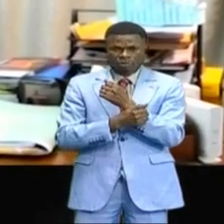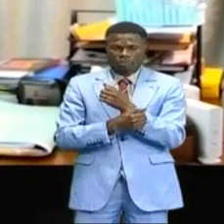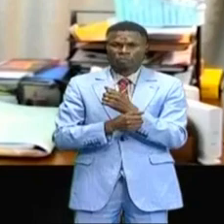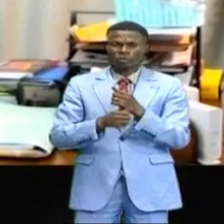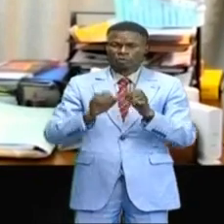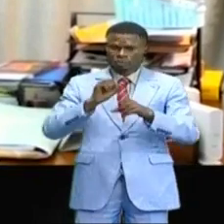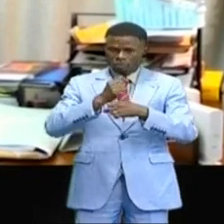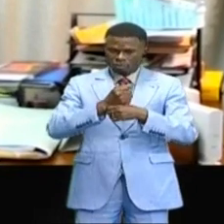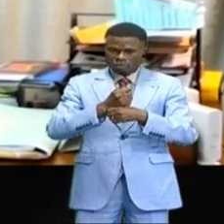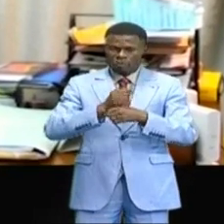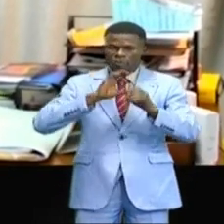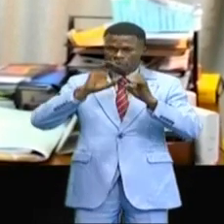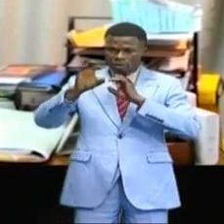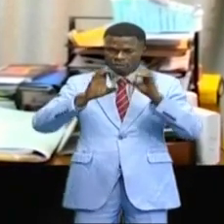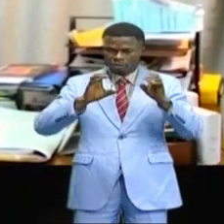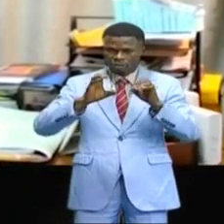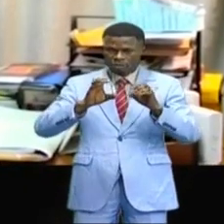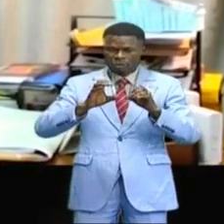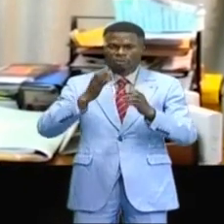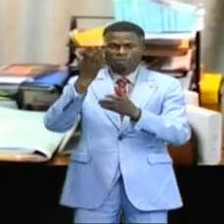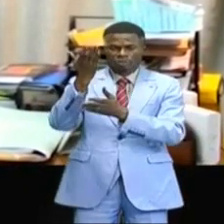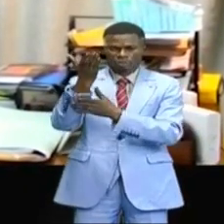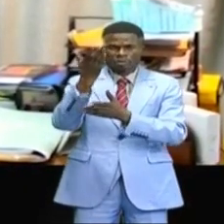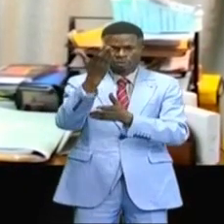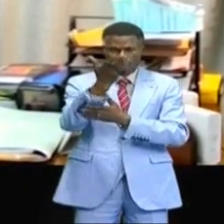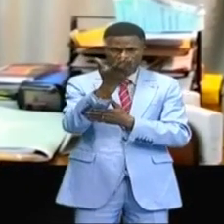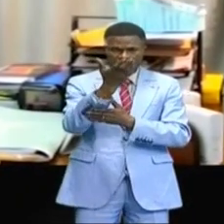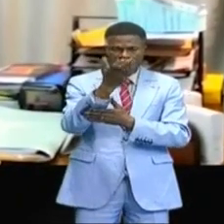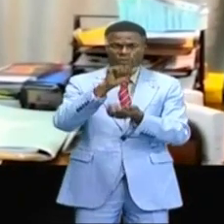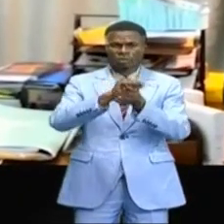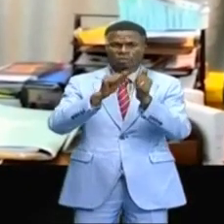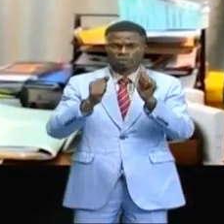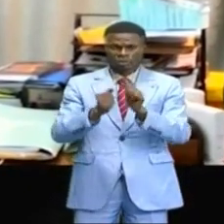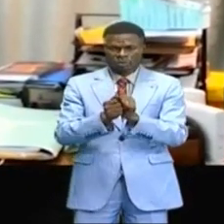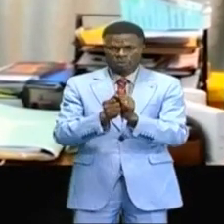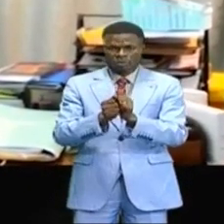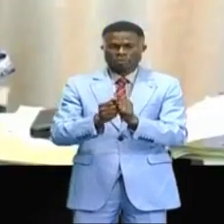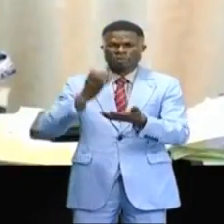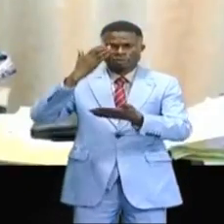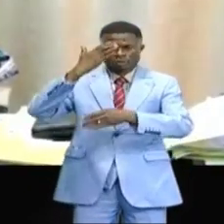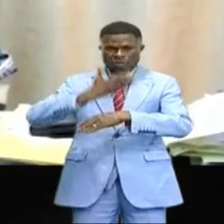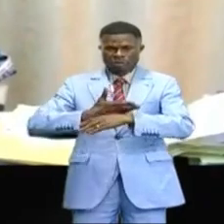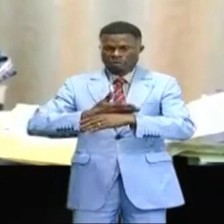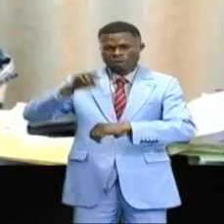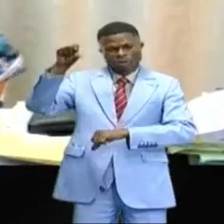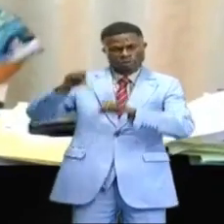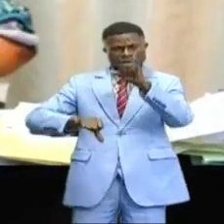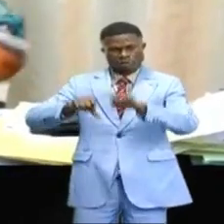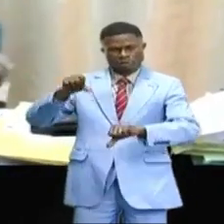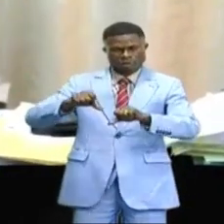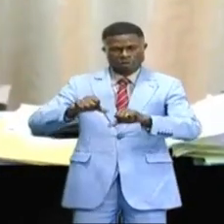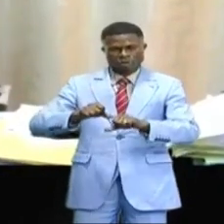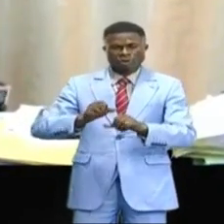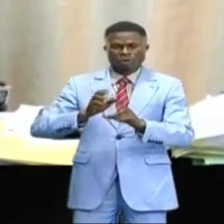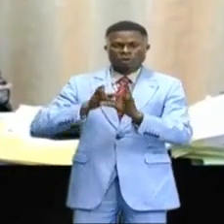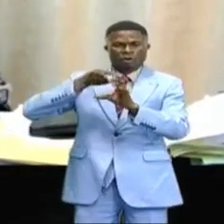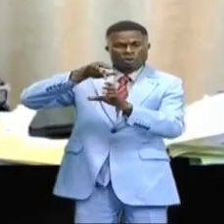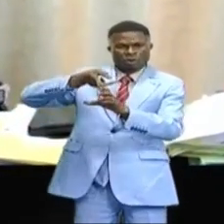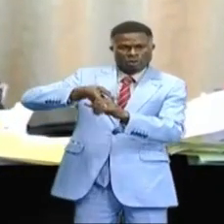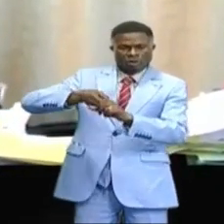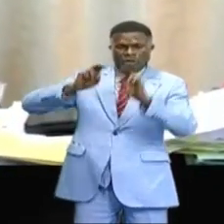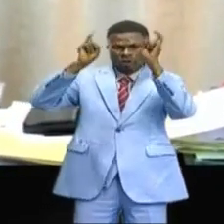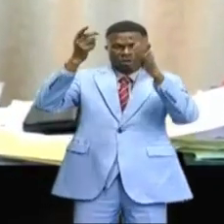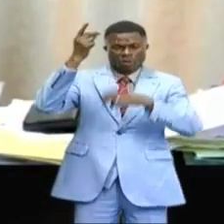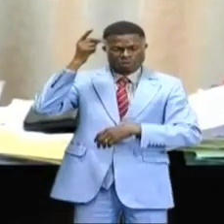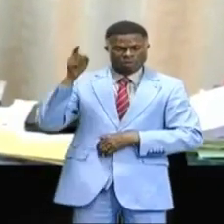sa communication une interpellation sur la situation d'implantation anarchique des stations-service dans la ville-province